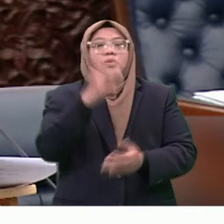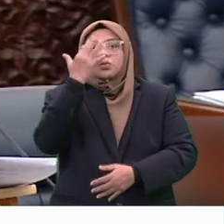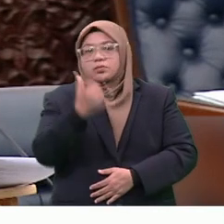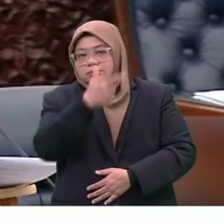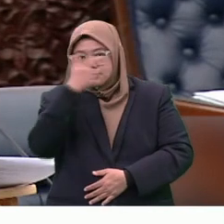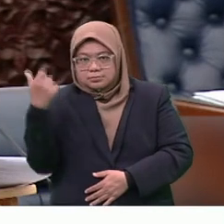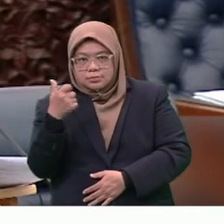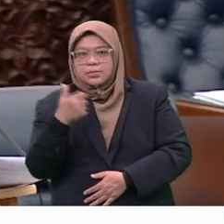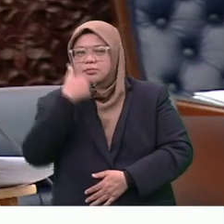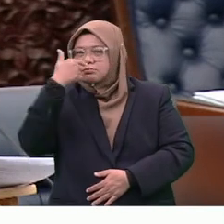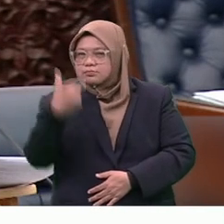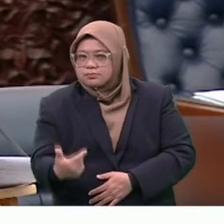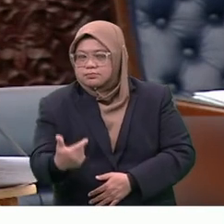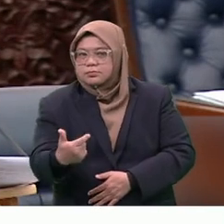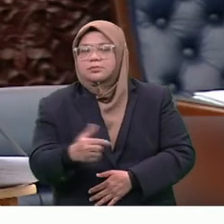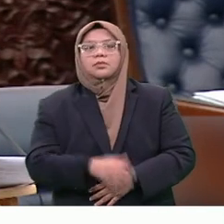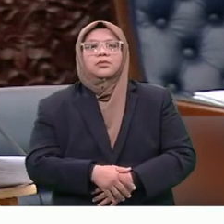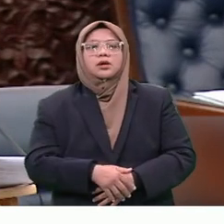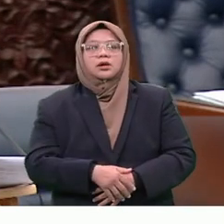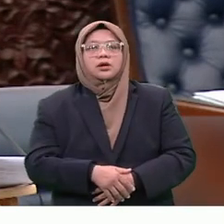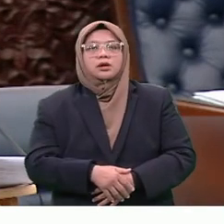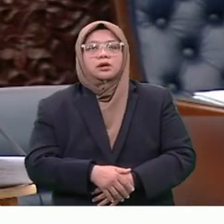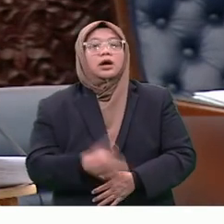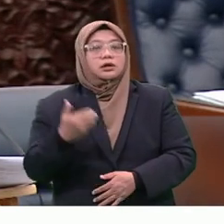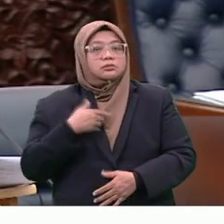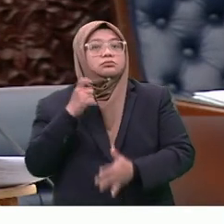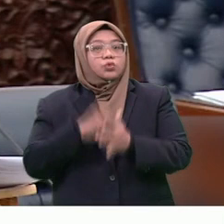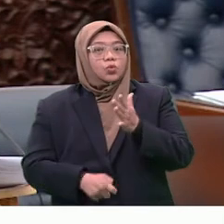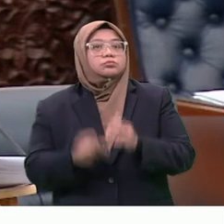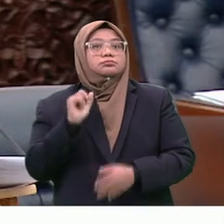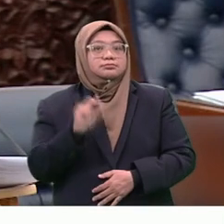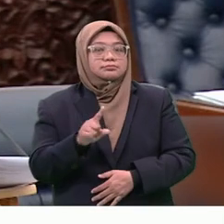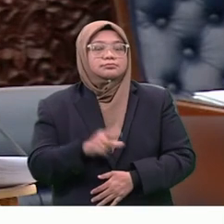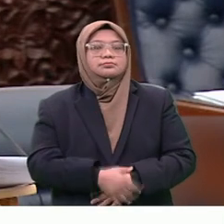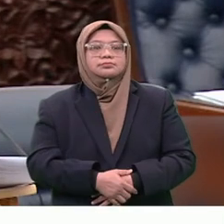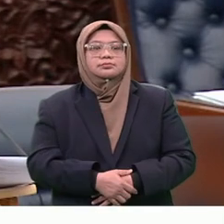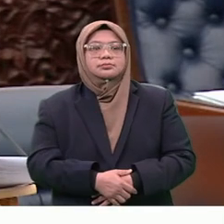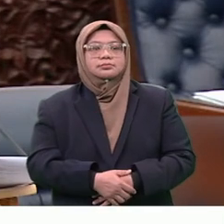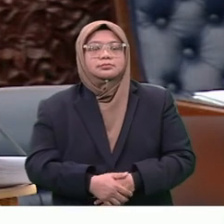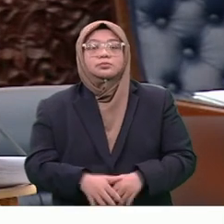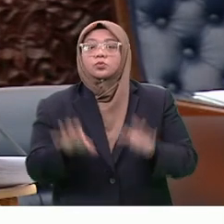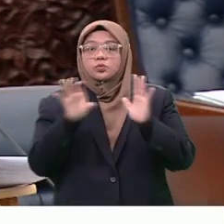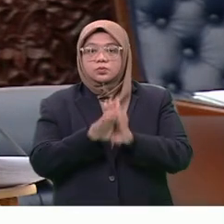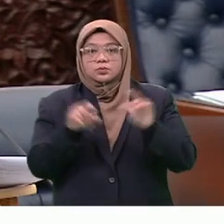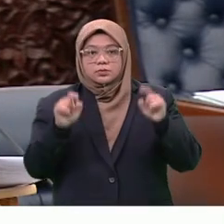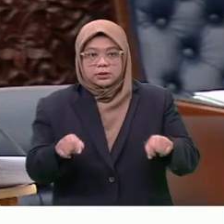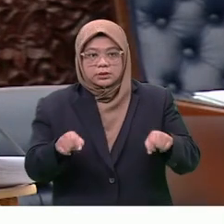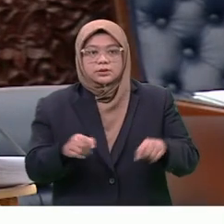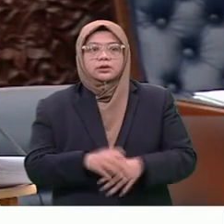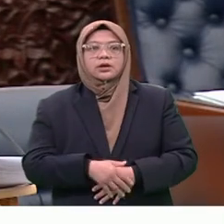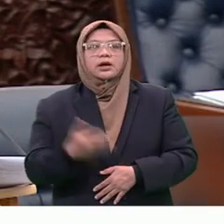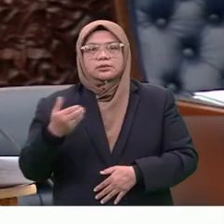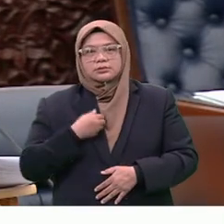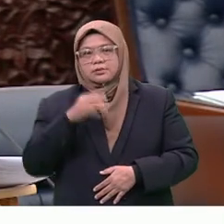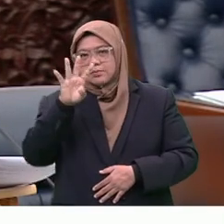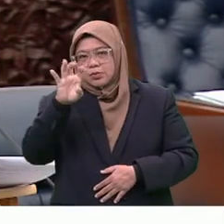yang panjang tentu saja akan menyebabkan kos yang tinggi Hal ini yang ke masa sehingga